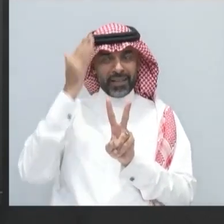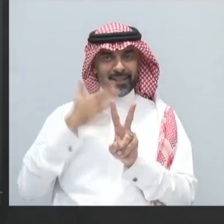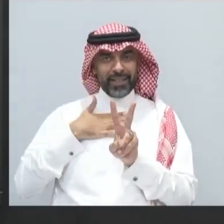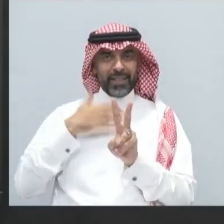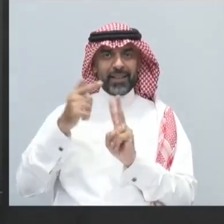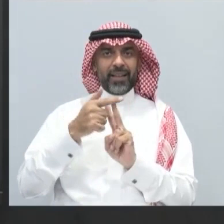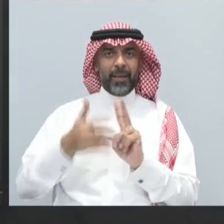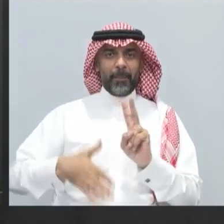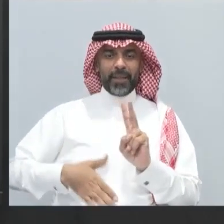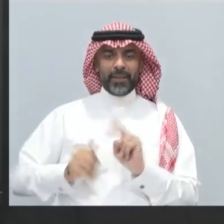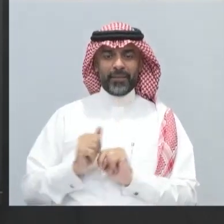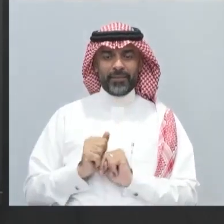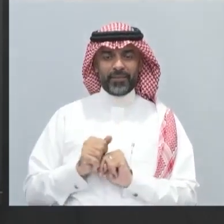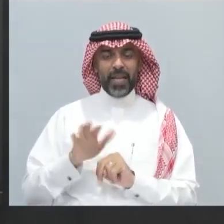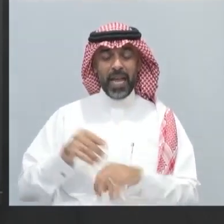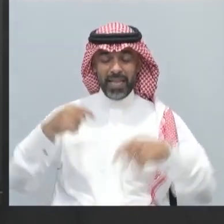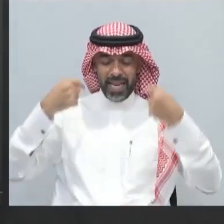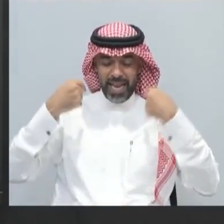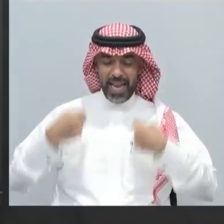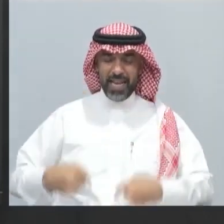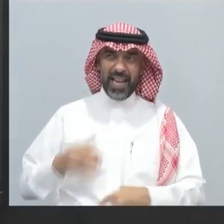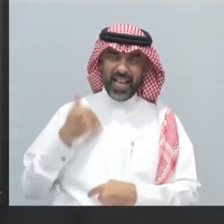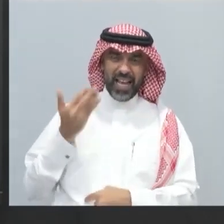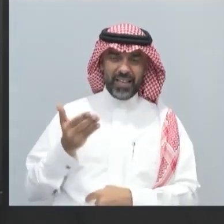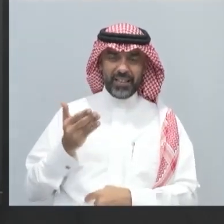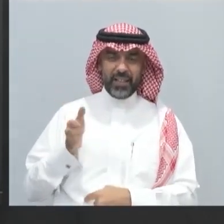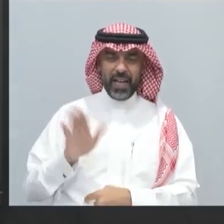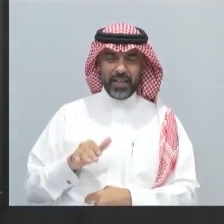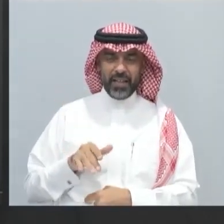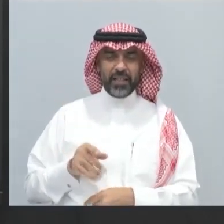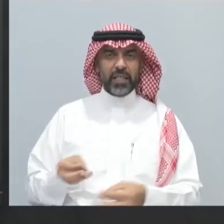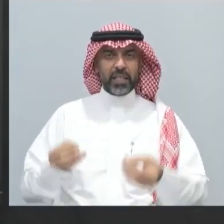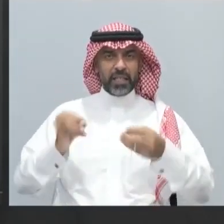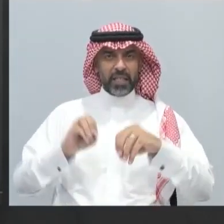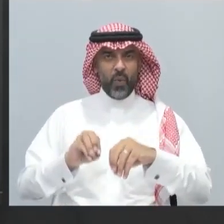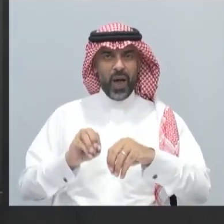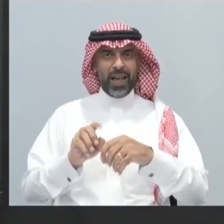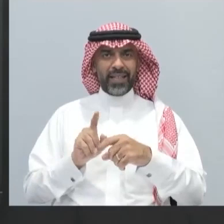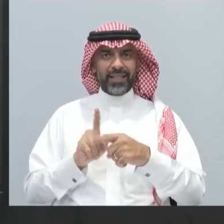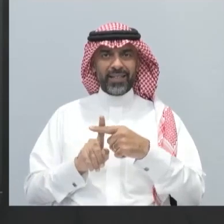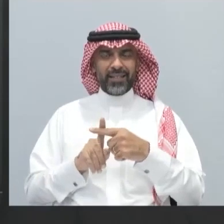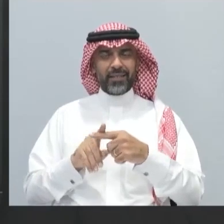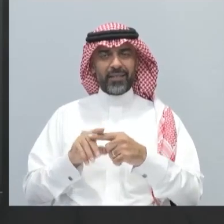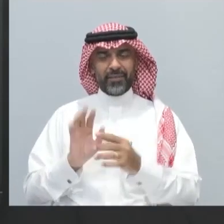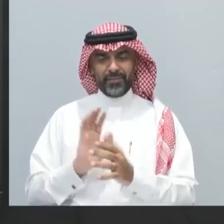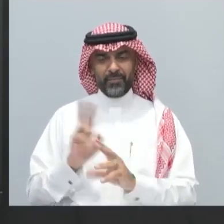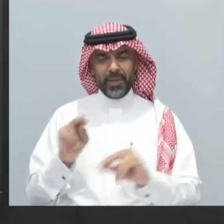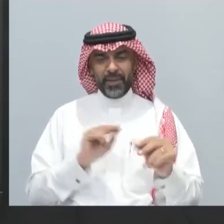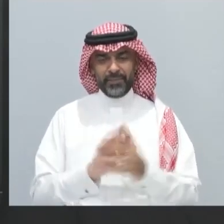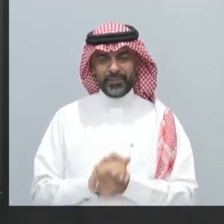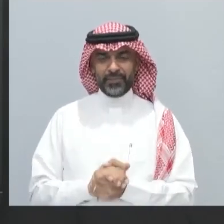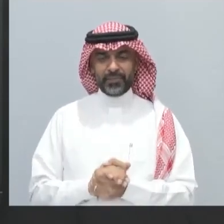وبطن ايضا الهيكل الخارجي وايضا الزوائد المفصليه